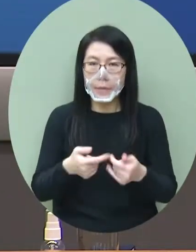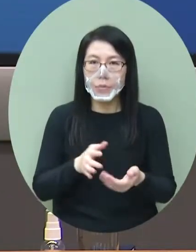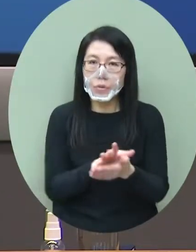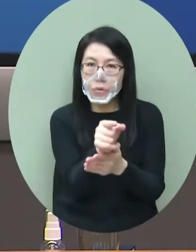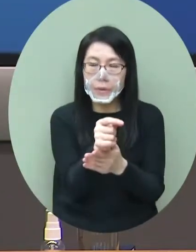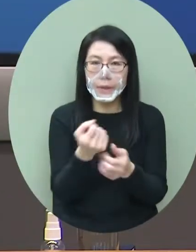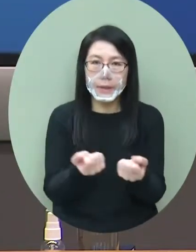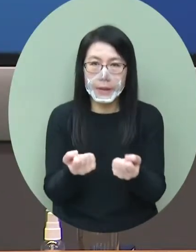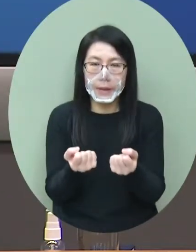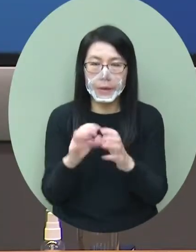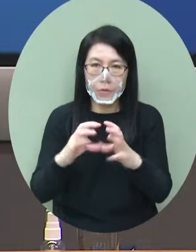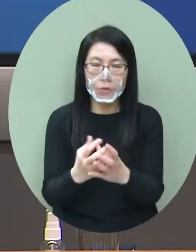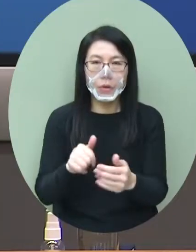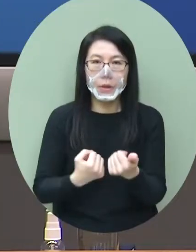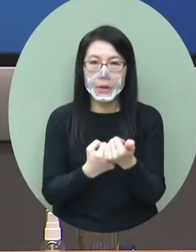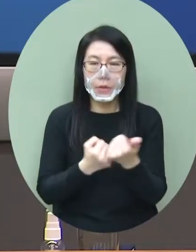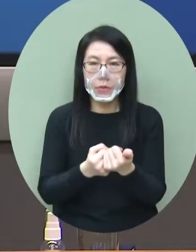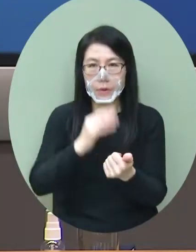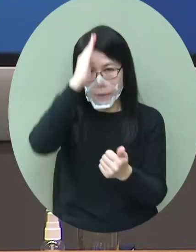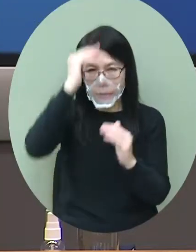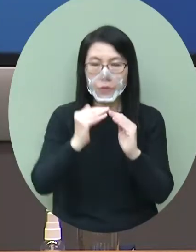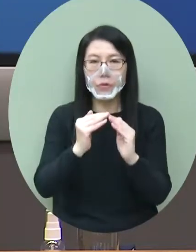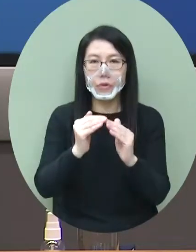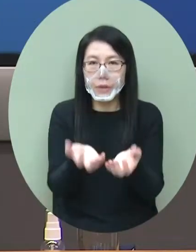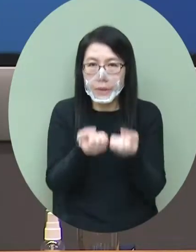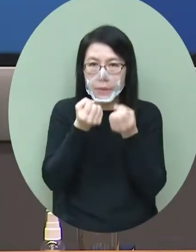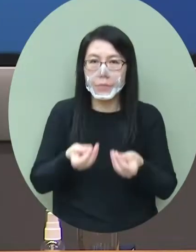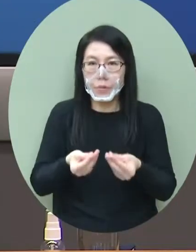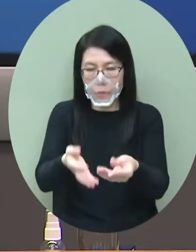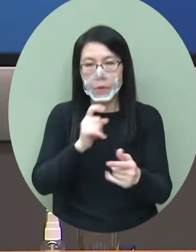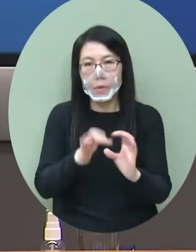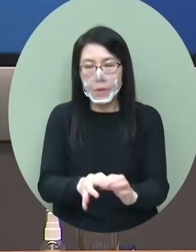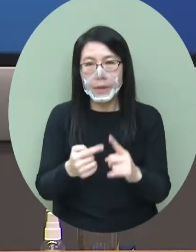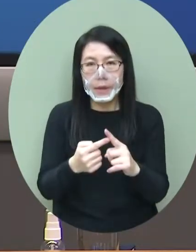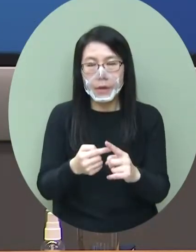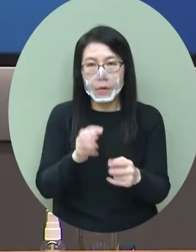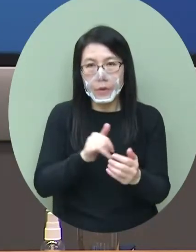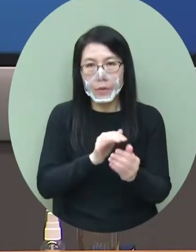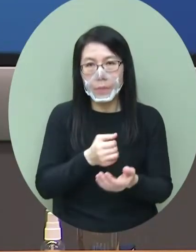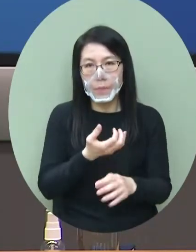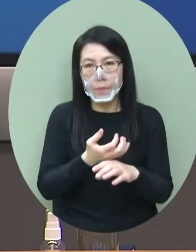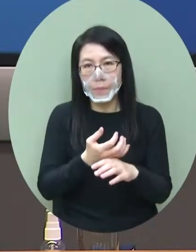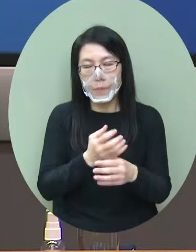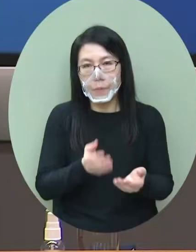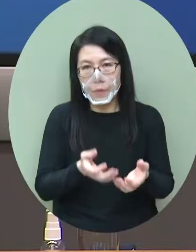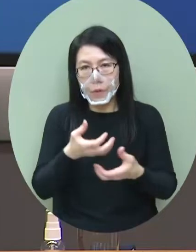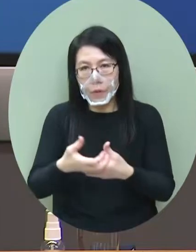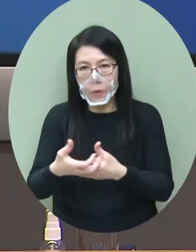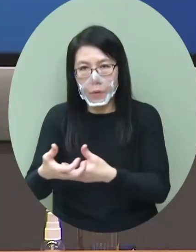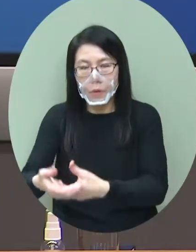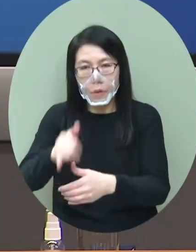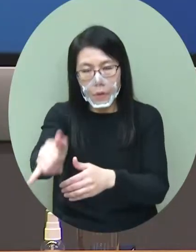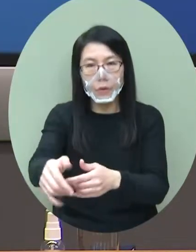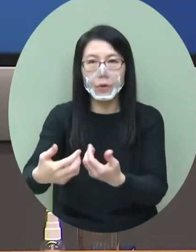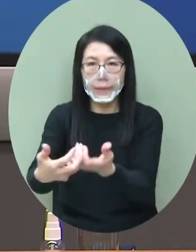呢设立了专利的车队，以支援就是消防署接送有关的人士到指定的隔离设